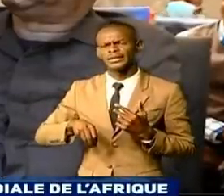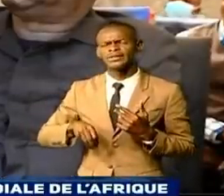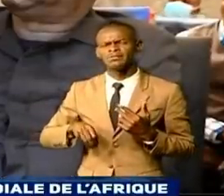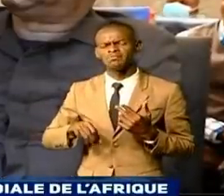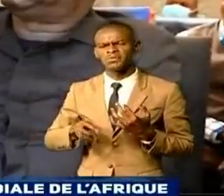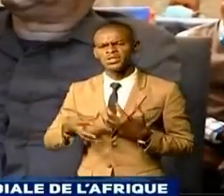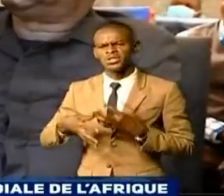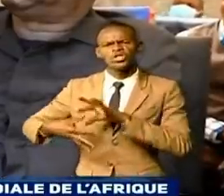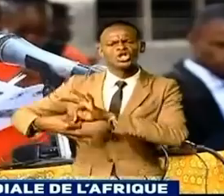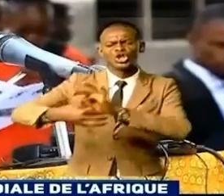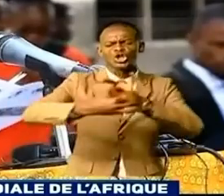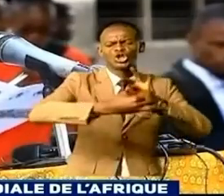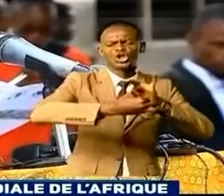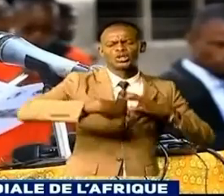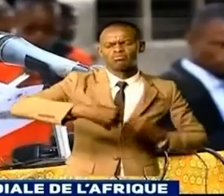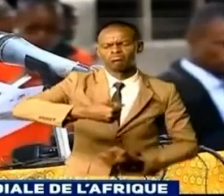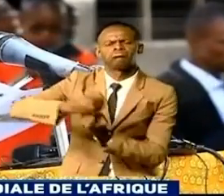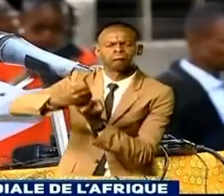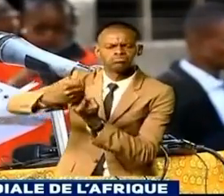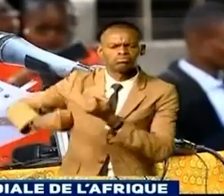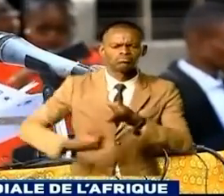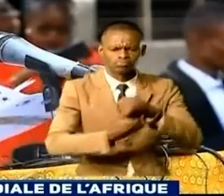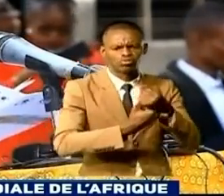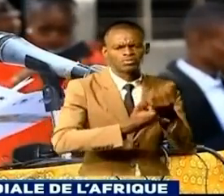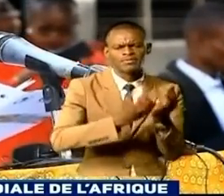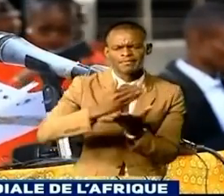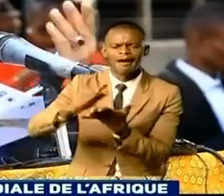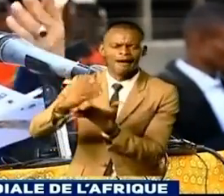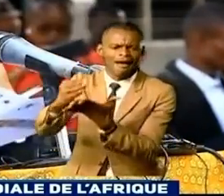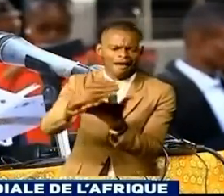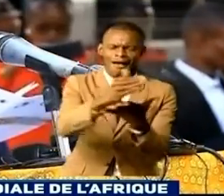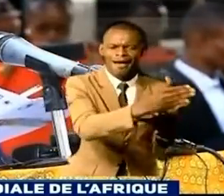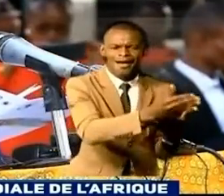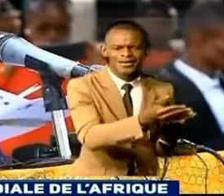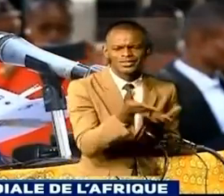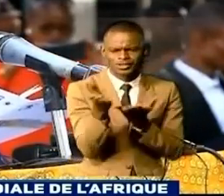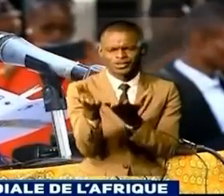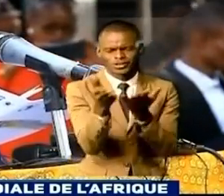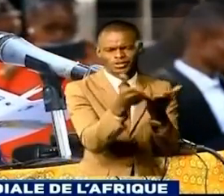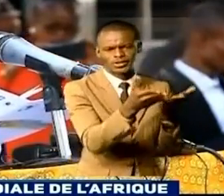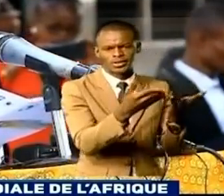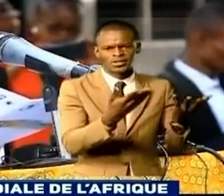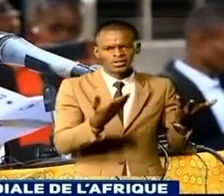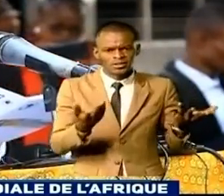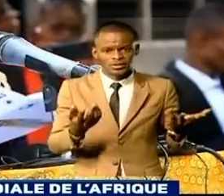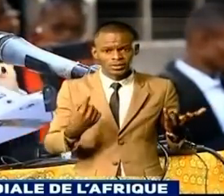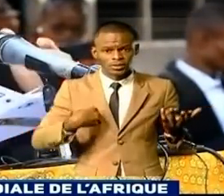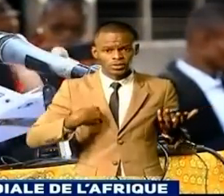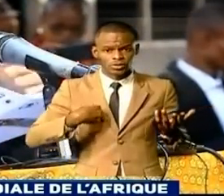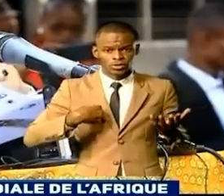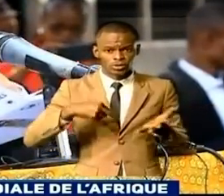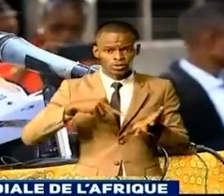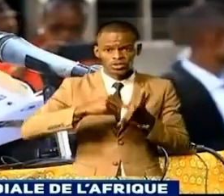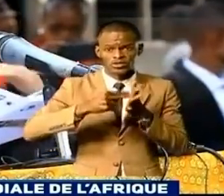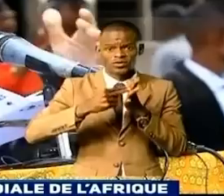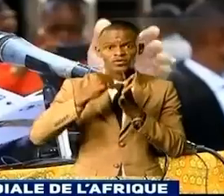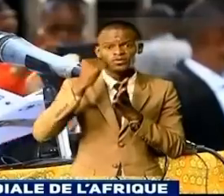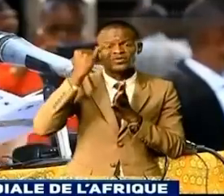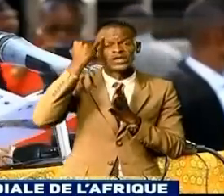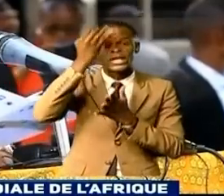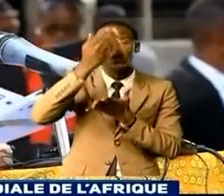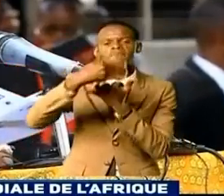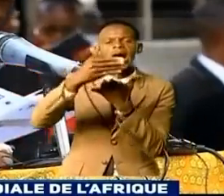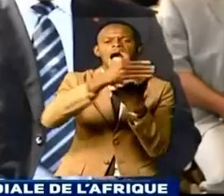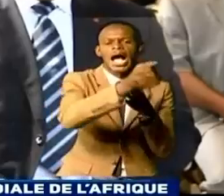du partage. Notre action ne se limite pas à cette journée seulement, elle s'étale tout au long